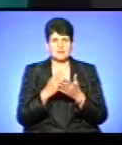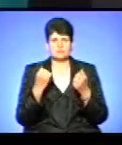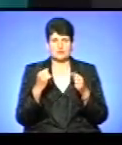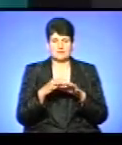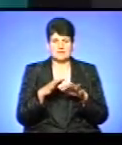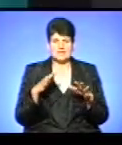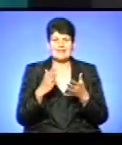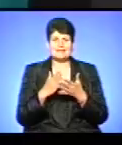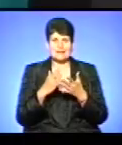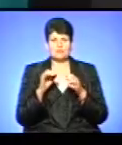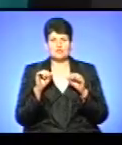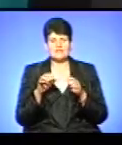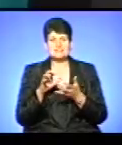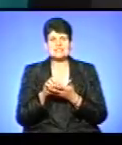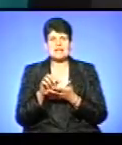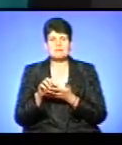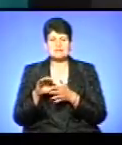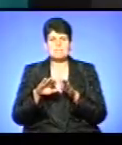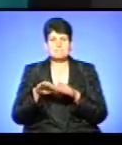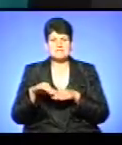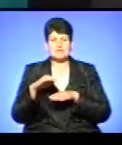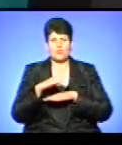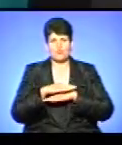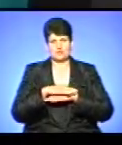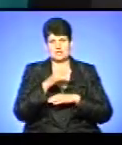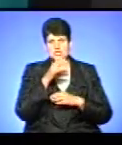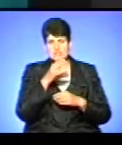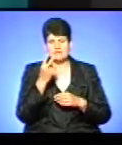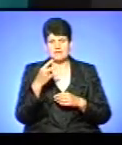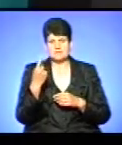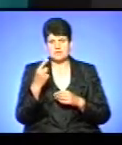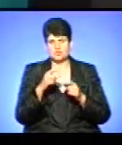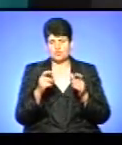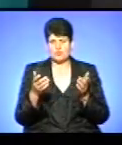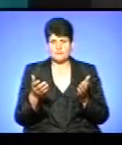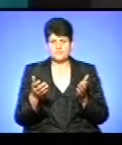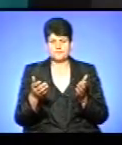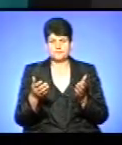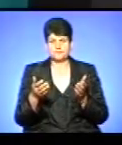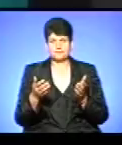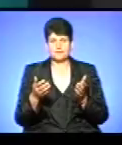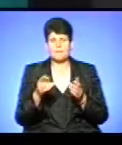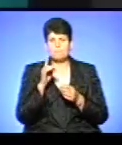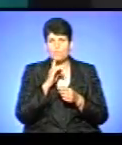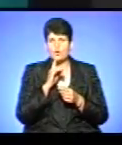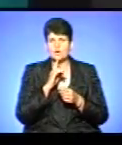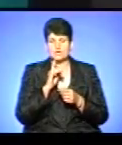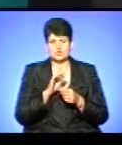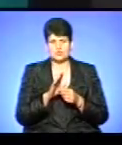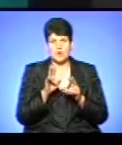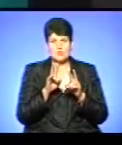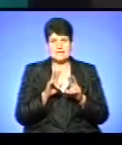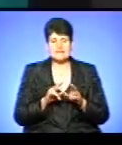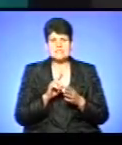зали, є можливість займатися післяурочний час на базі 21-ї школи. Поки що